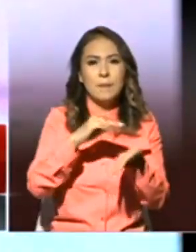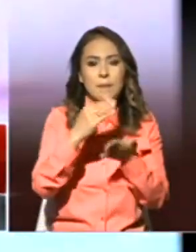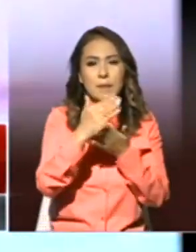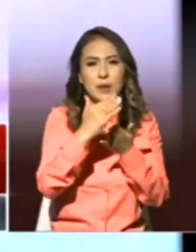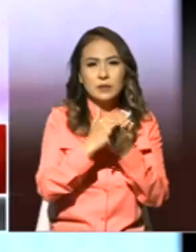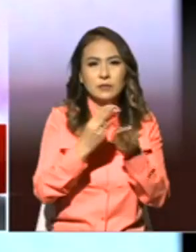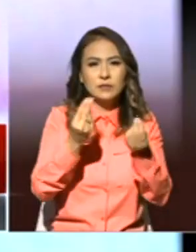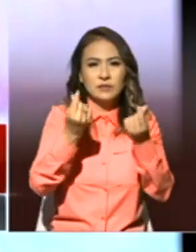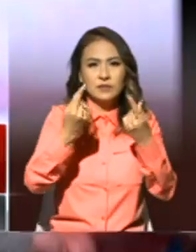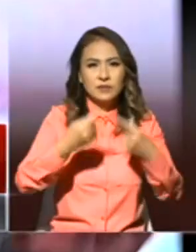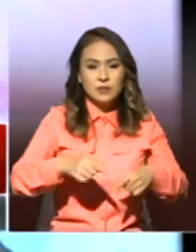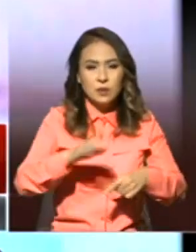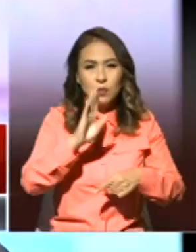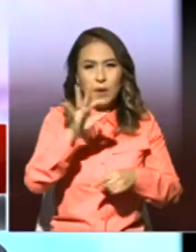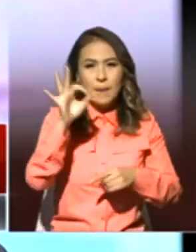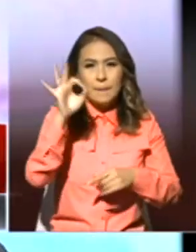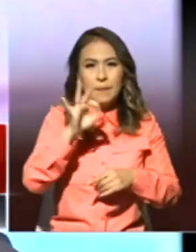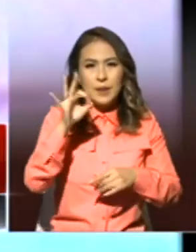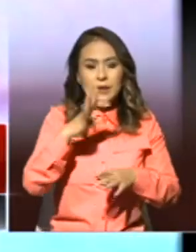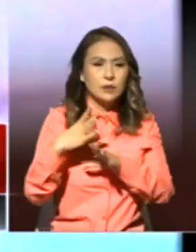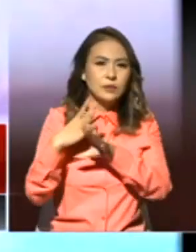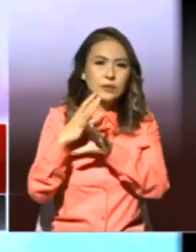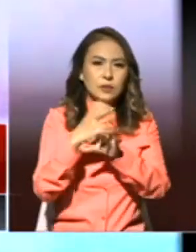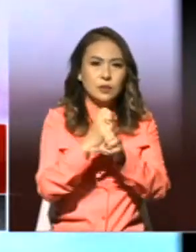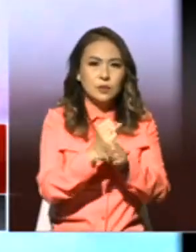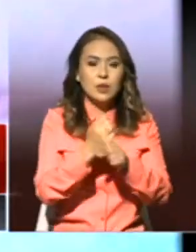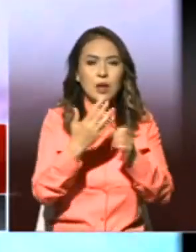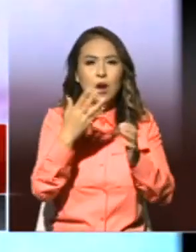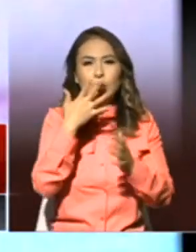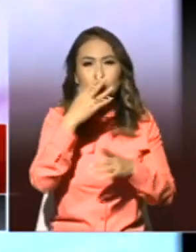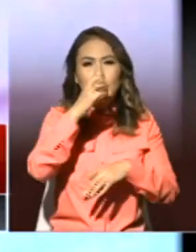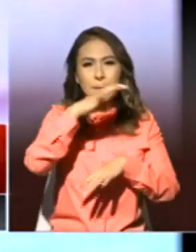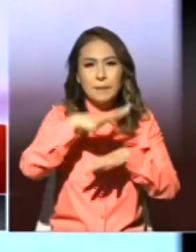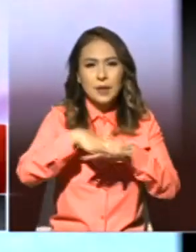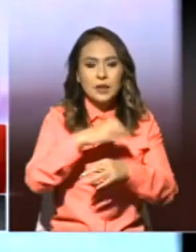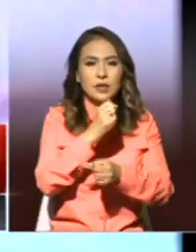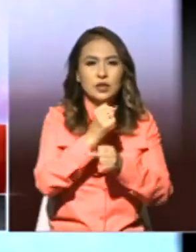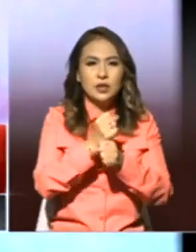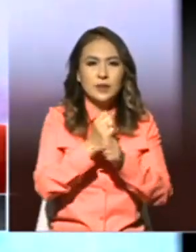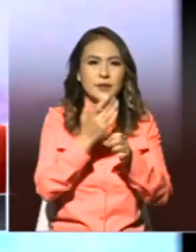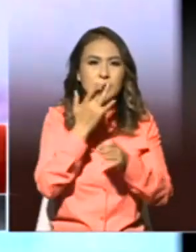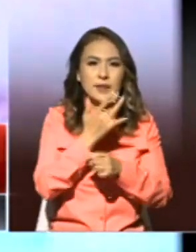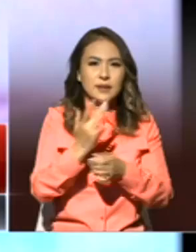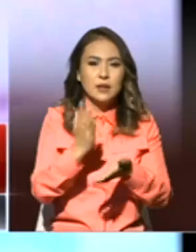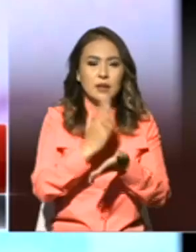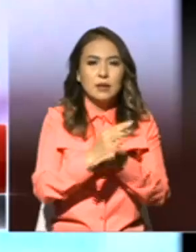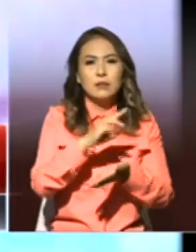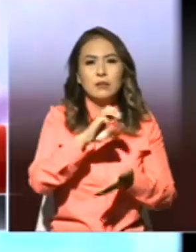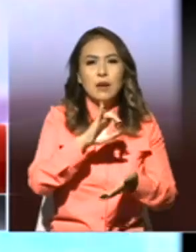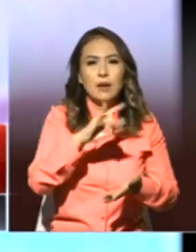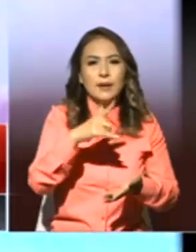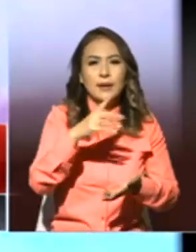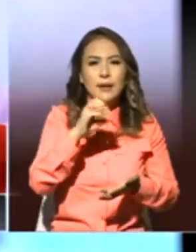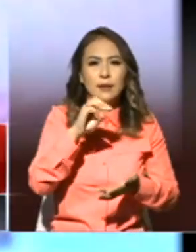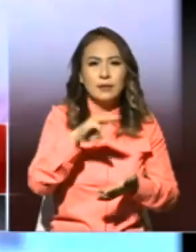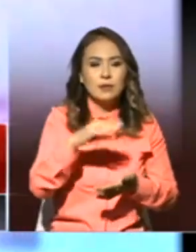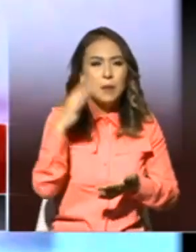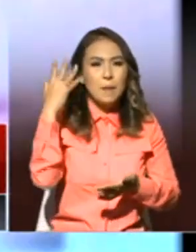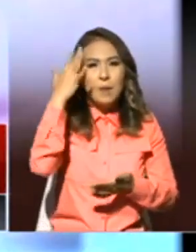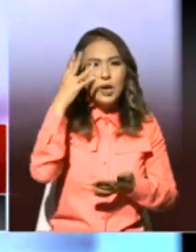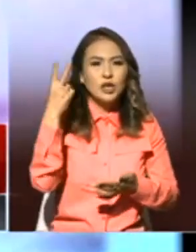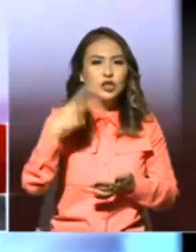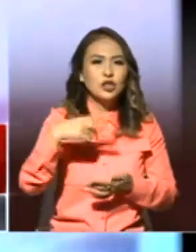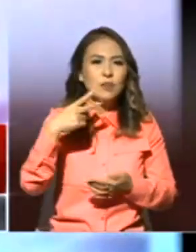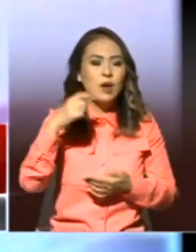елдегі инфляция түседі. Пайыздар төмендейді. Ал енді ұлттық банктің жасап отырған саясаты бар, инфляциялық таргеттеу деген. Оның мақсаты 20-шы